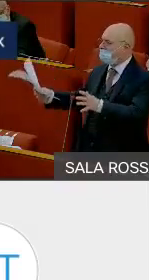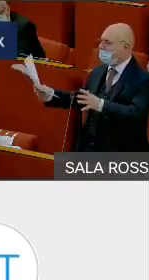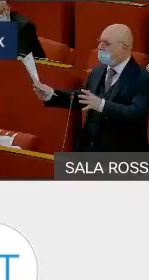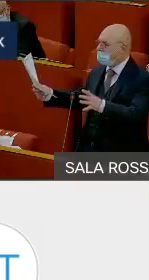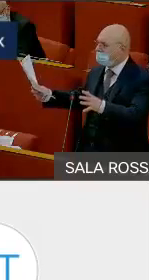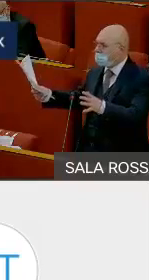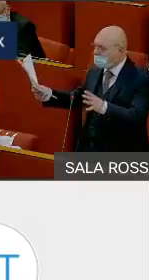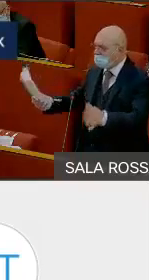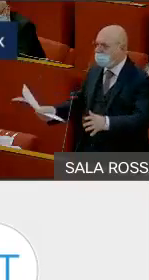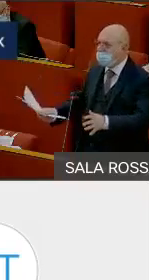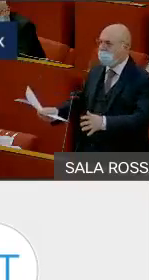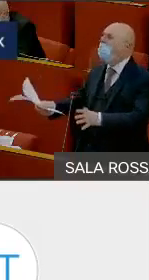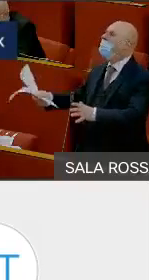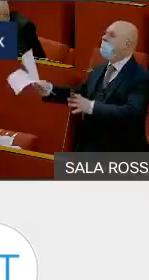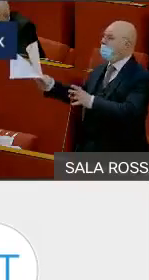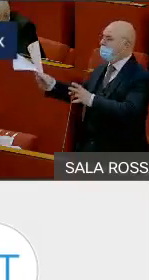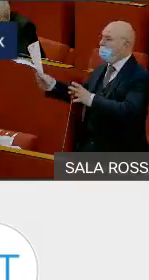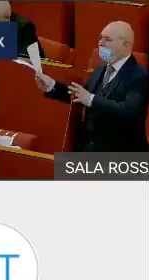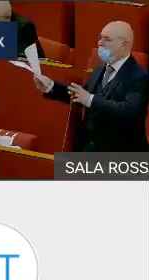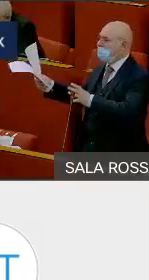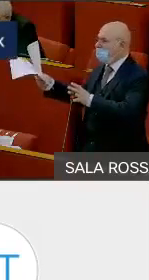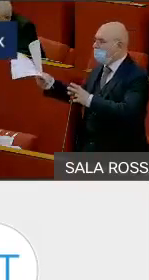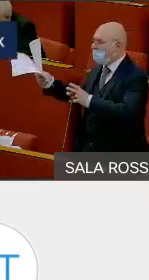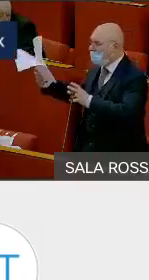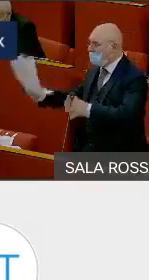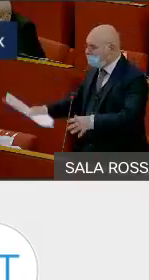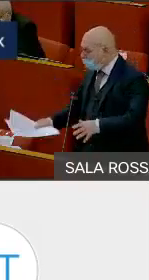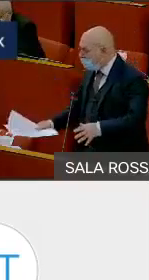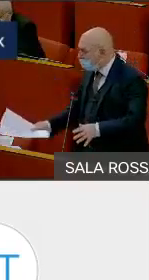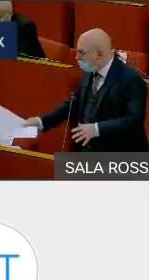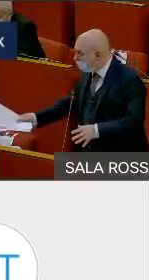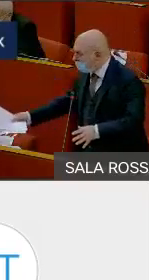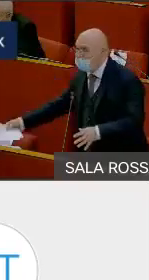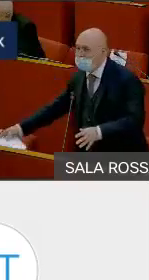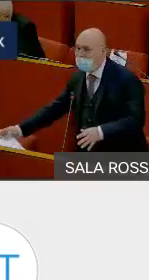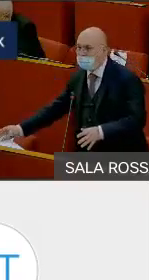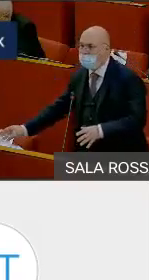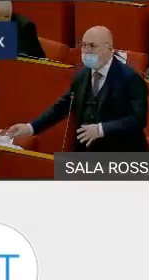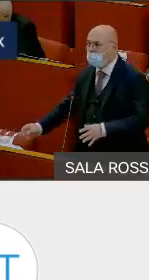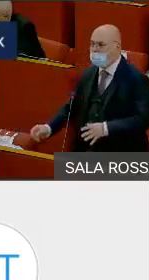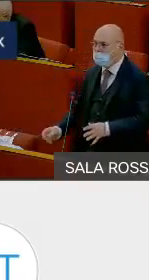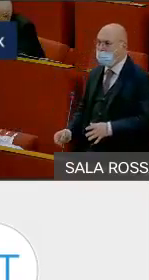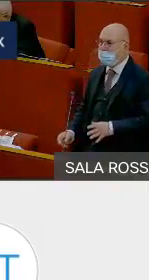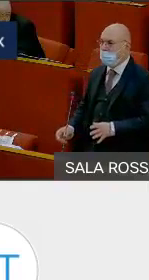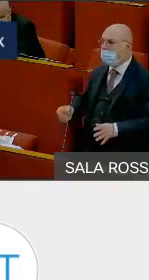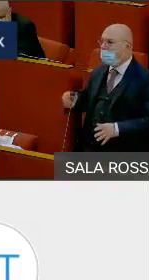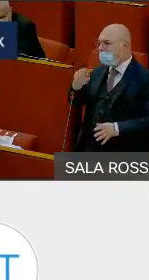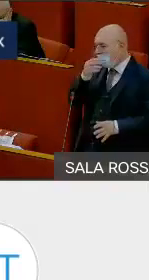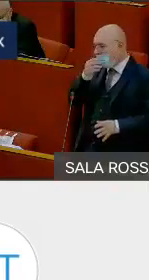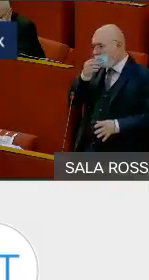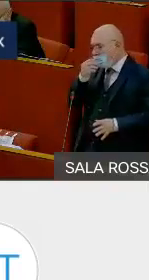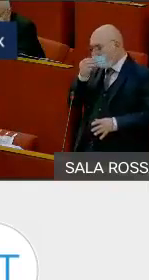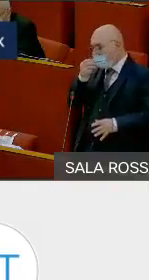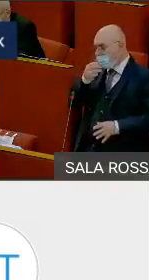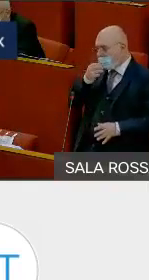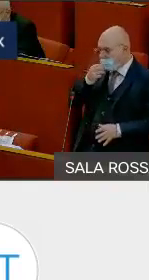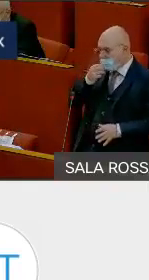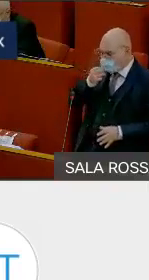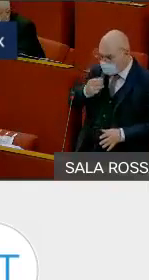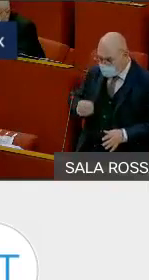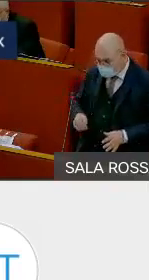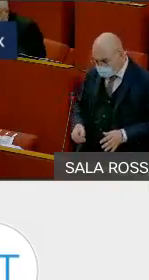presenza della ricetta paesaggistica la presenza della varietà della biodiversità faunistica e della